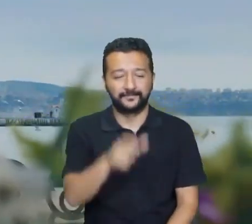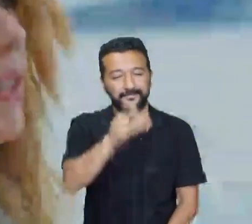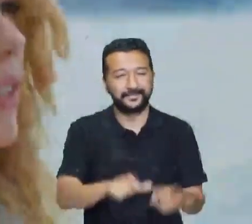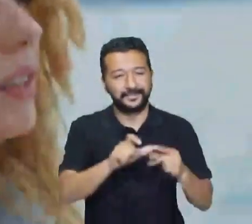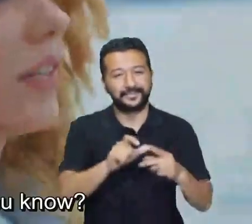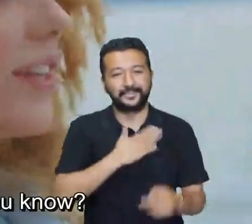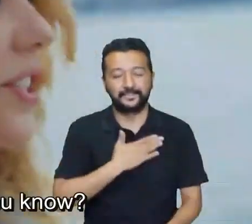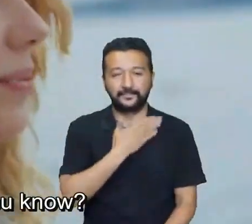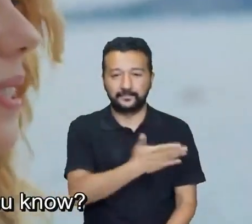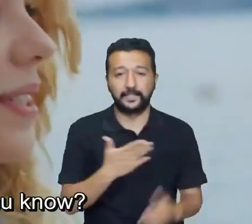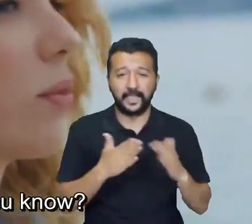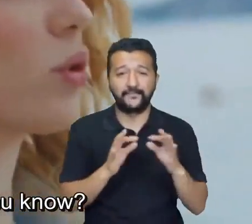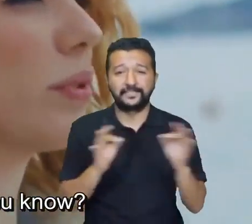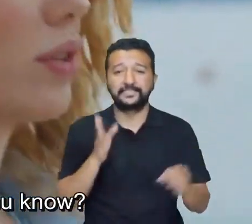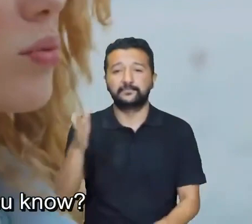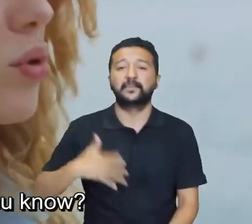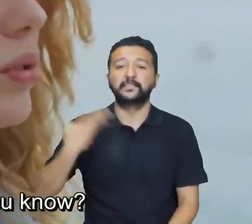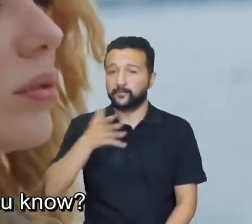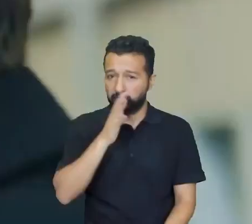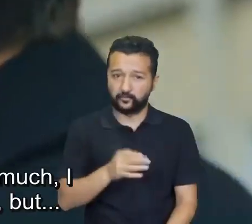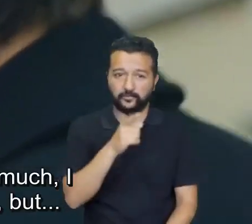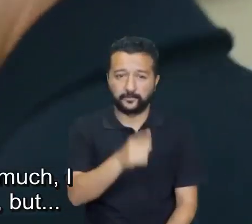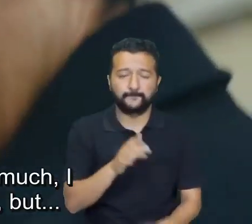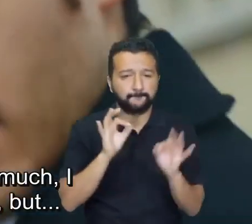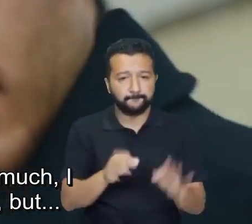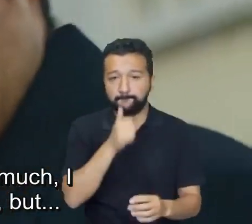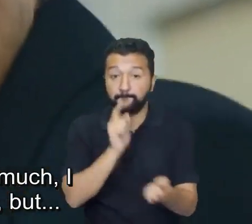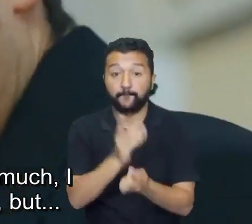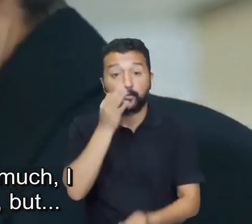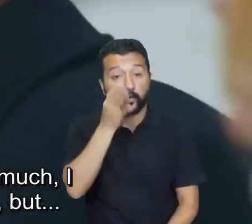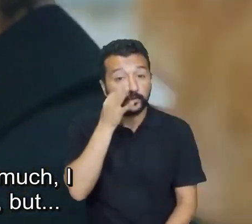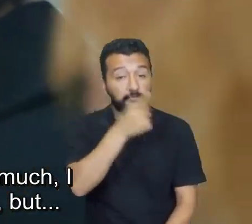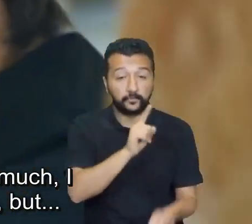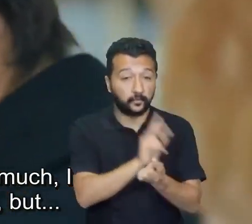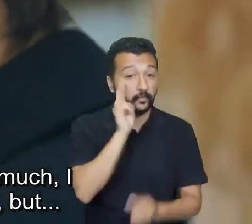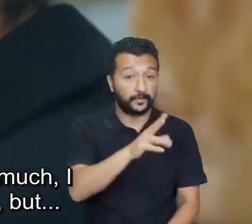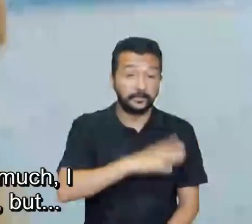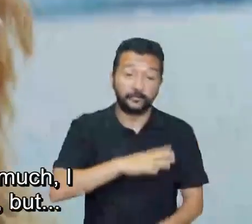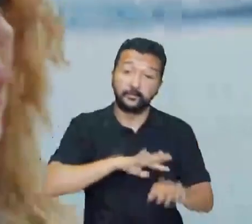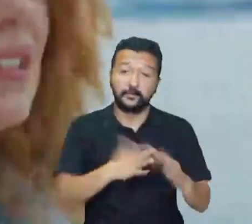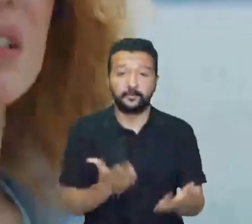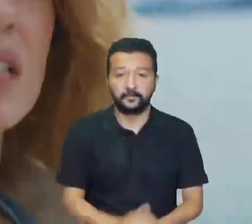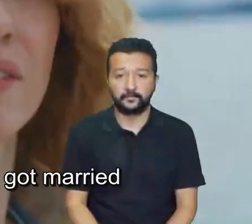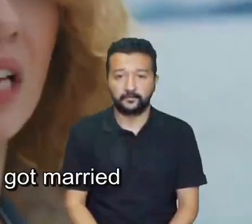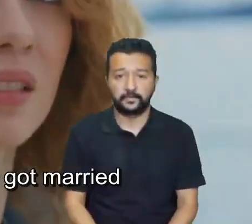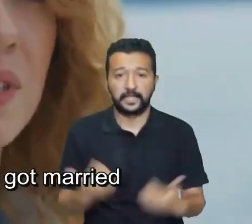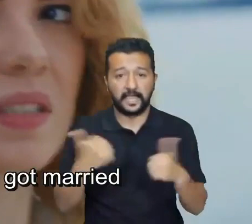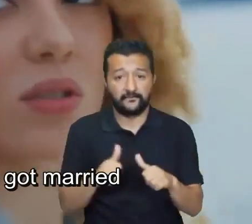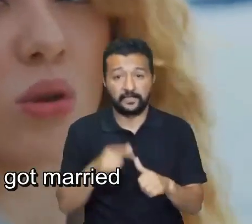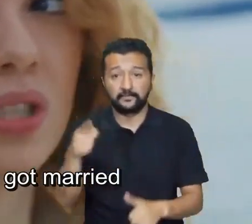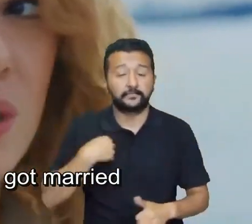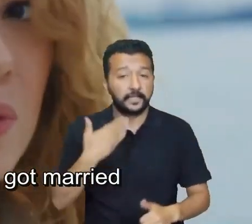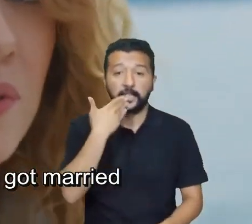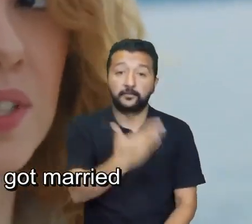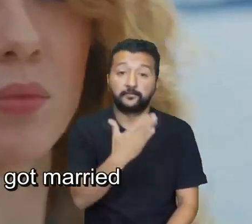Şener. Eve hiç gitmek istemiyorum. Yürümeye devam ettiler. Aman babamı çok özledim, onu çok görmek istiyorum ama... evlendiğimizi